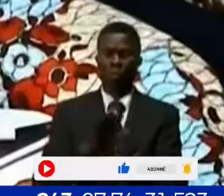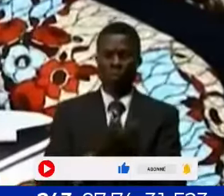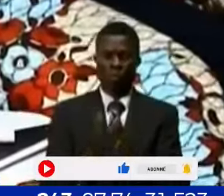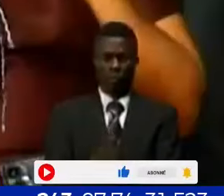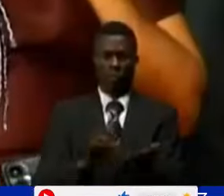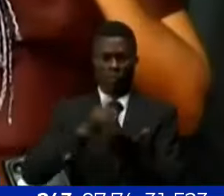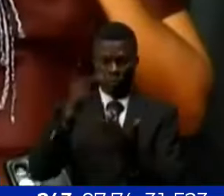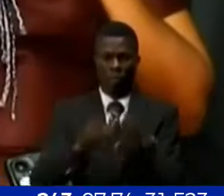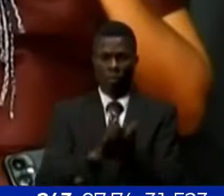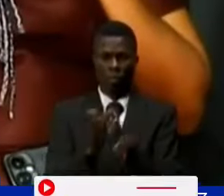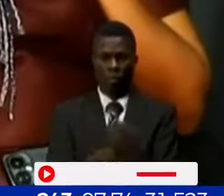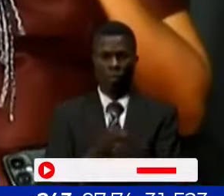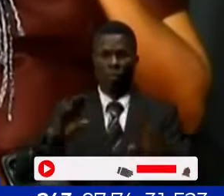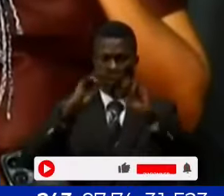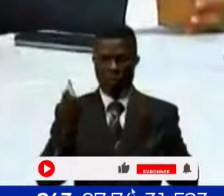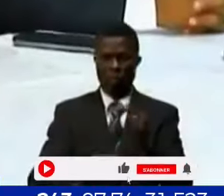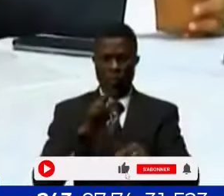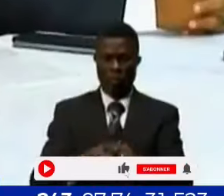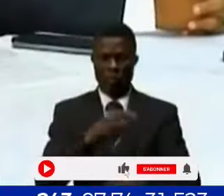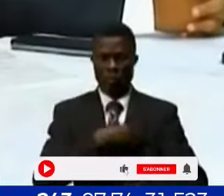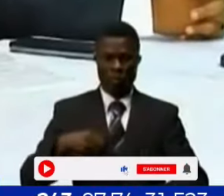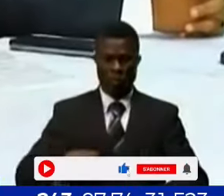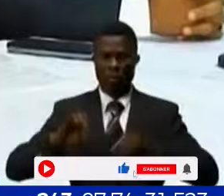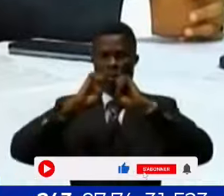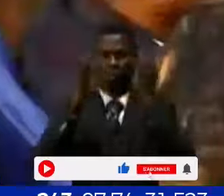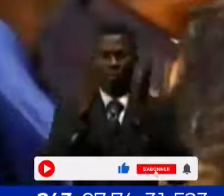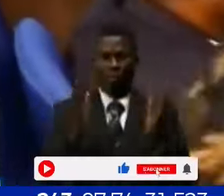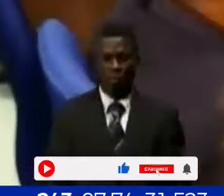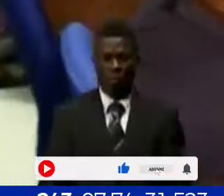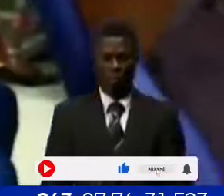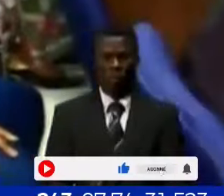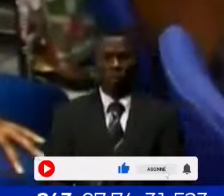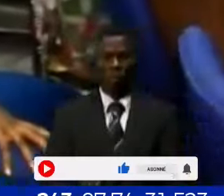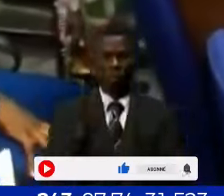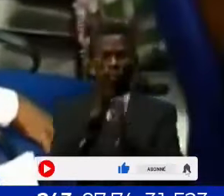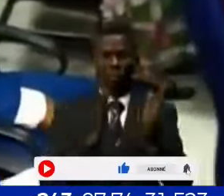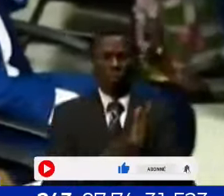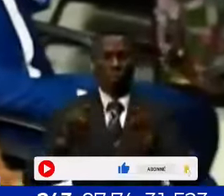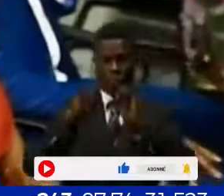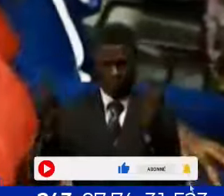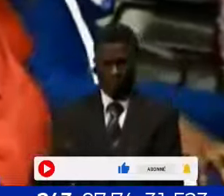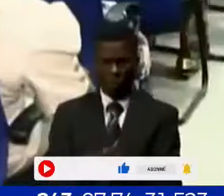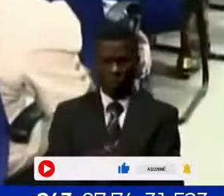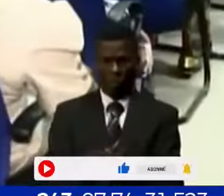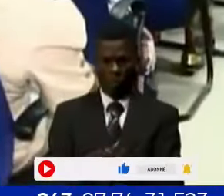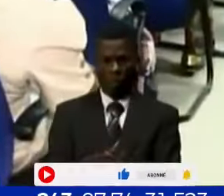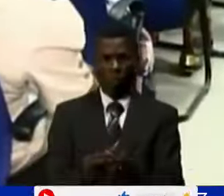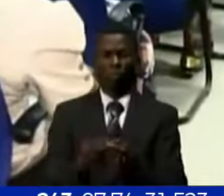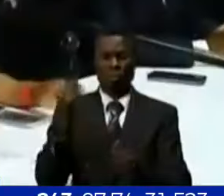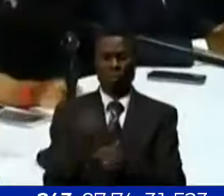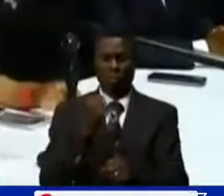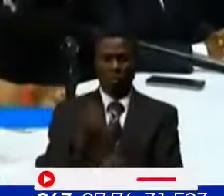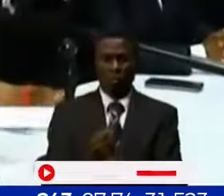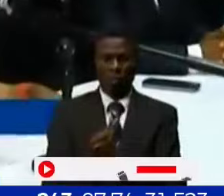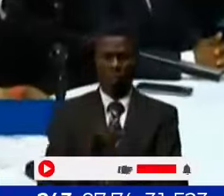de son plan. La Commission nationale des femmes entrepreneurs est l'une des 19 commissions structurelles et fonctionnelles